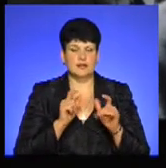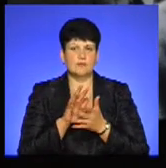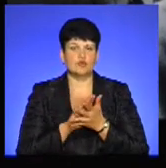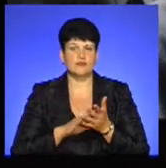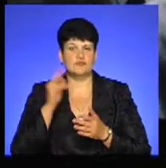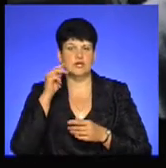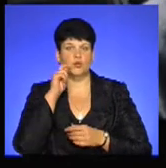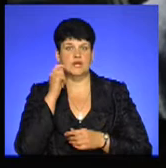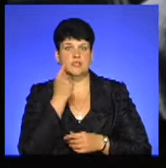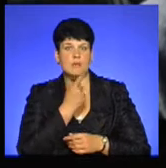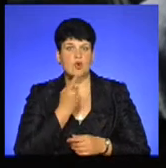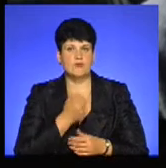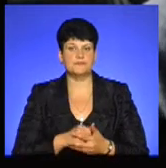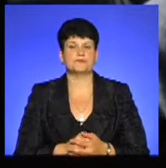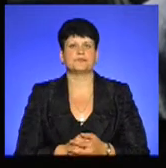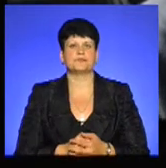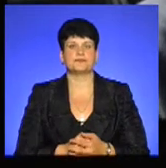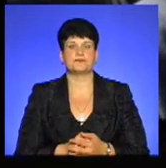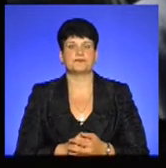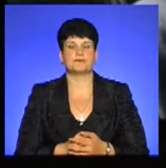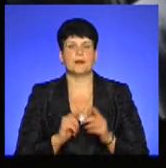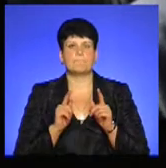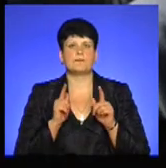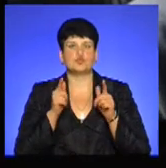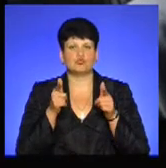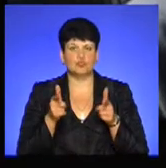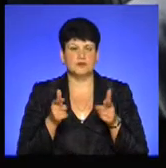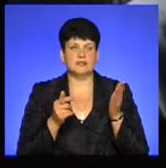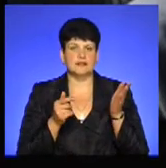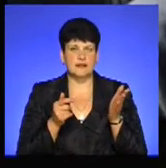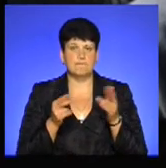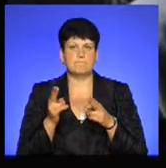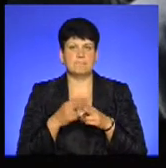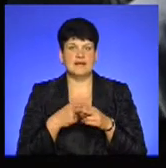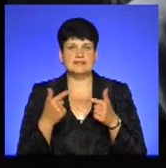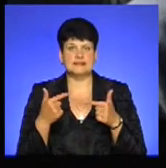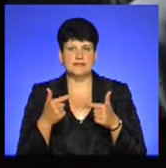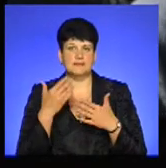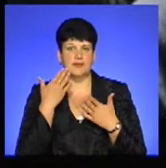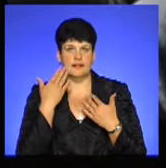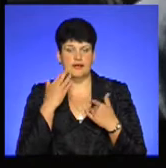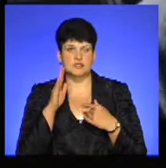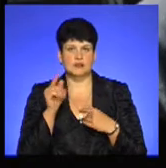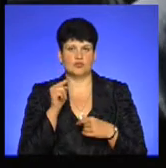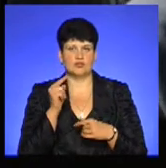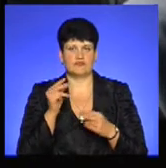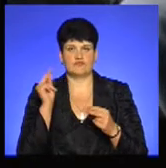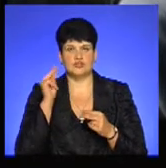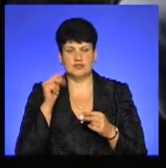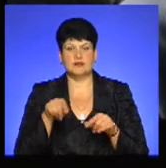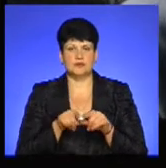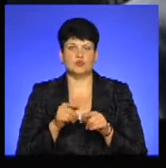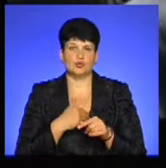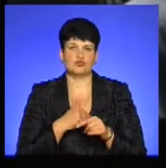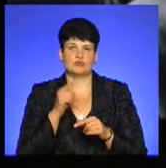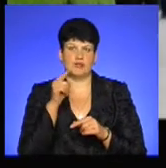мові. І поступлення там, де без екзаменів, легше б сказали, що там буде вчитися. І так само хочеться там вчитися